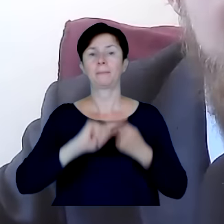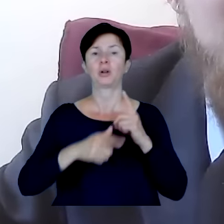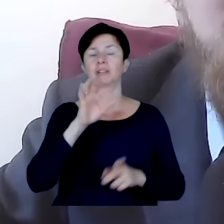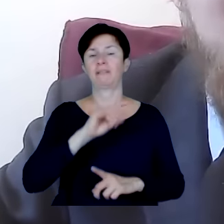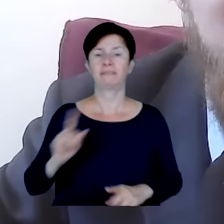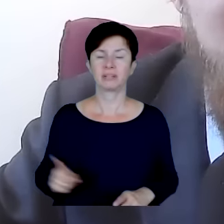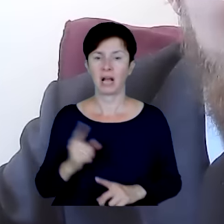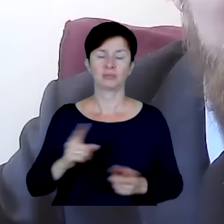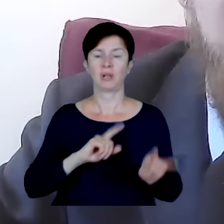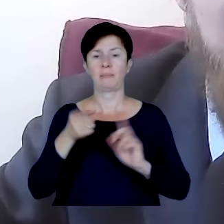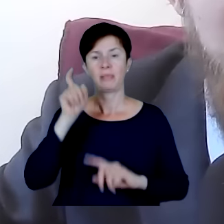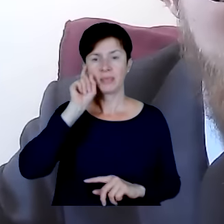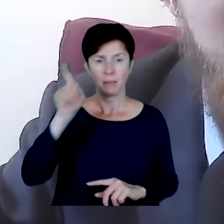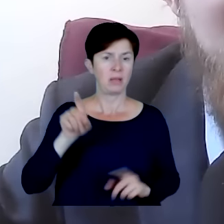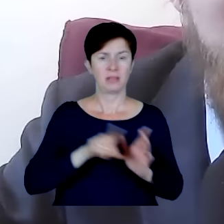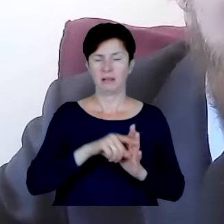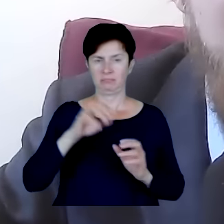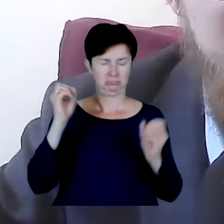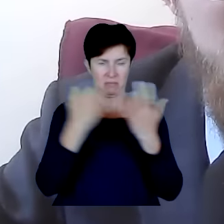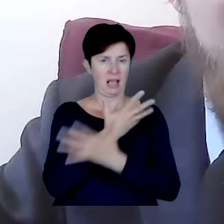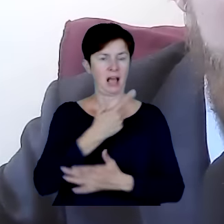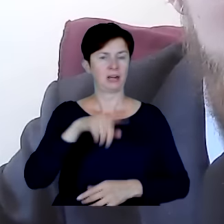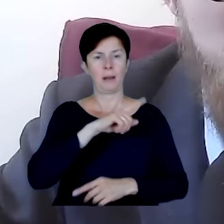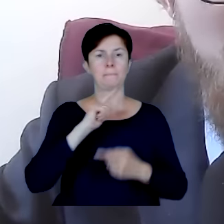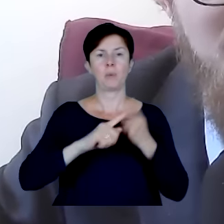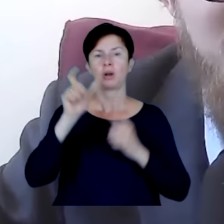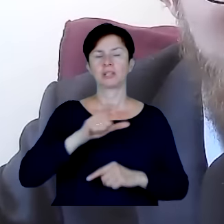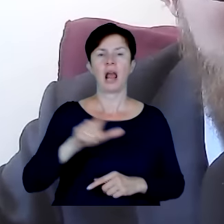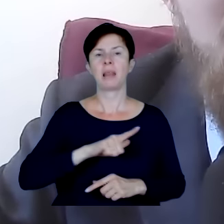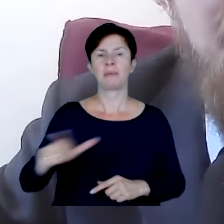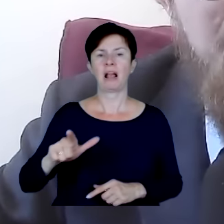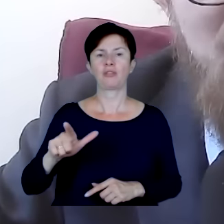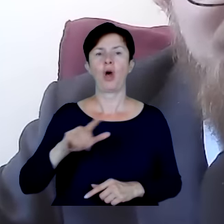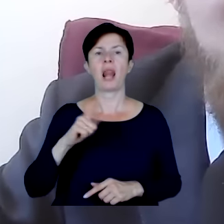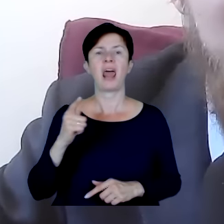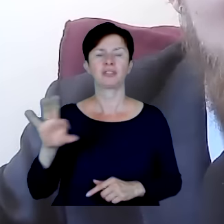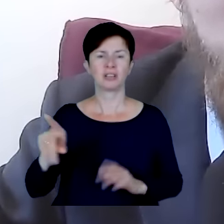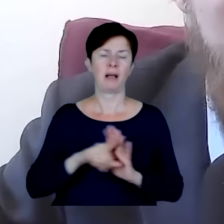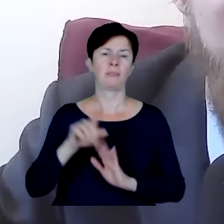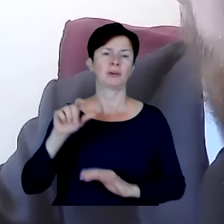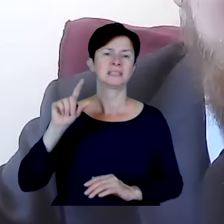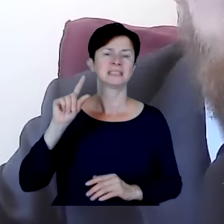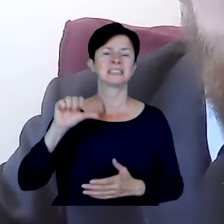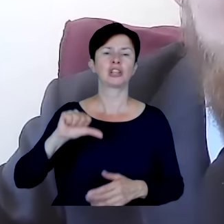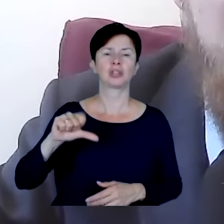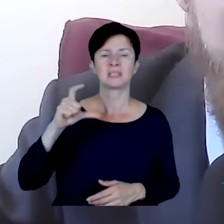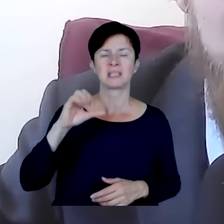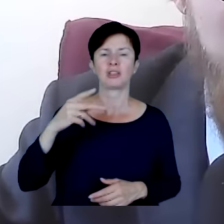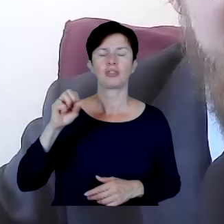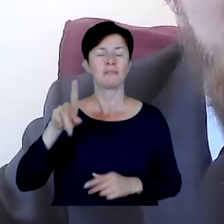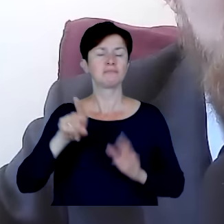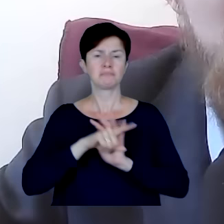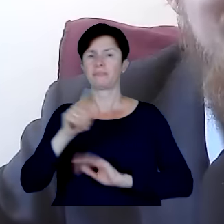czy niemiecką, to też nagle politycy liberalno-lewicowi czy centrowi zaczynają dużo chętniej mówić